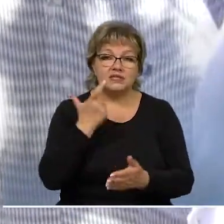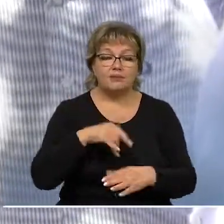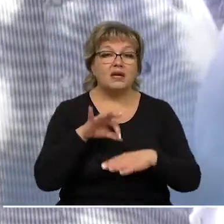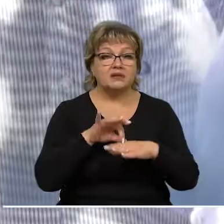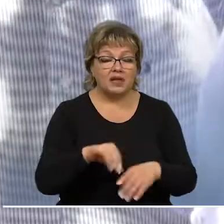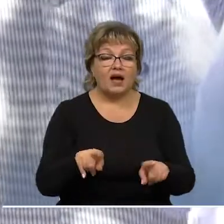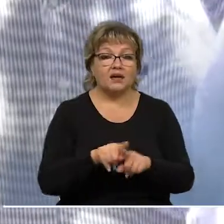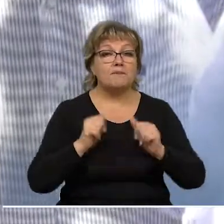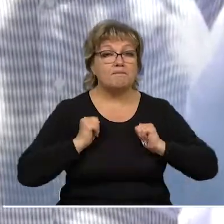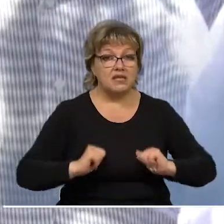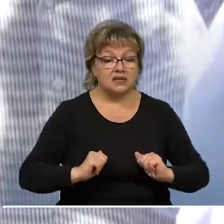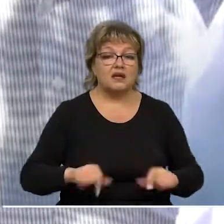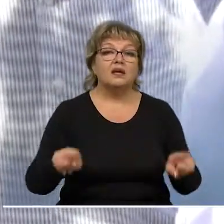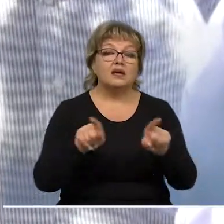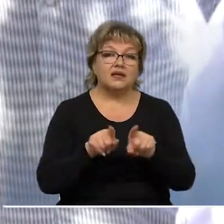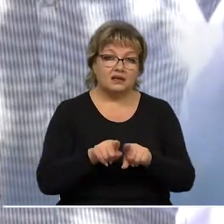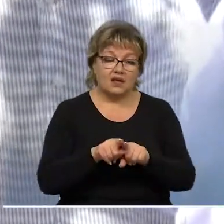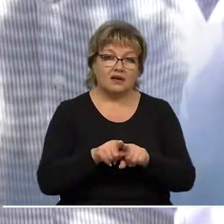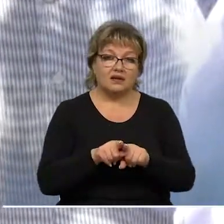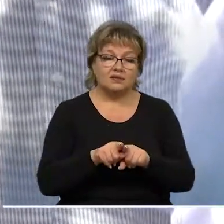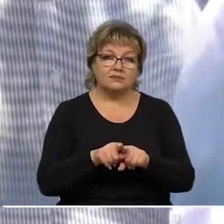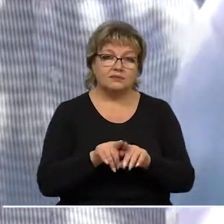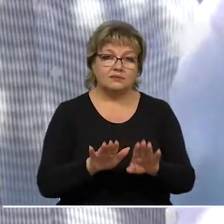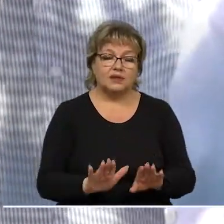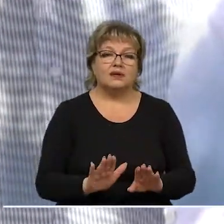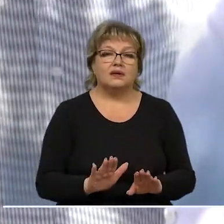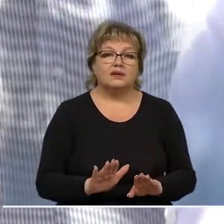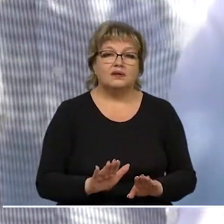должны себя вести так мирно и так